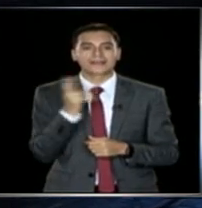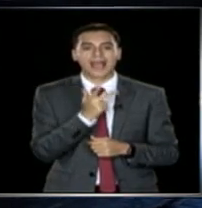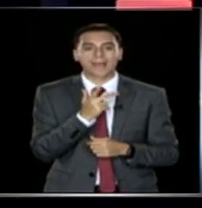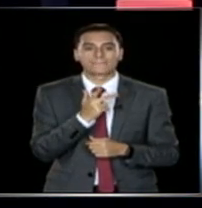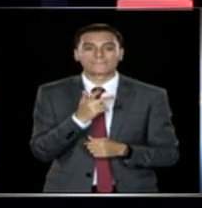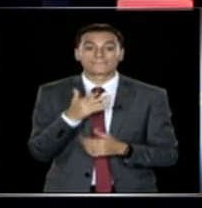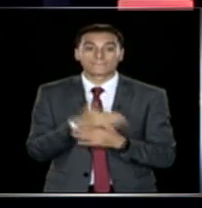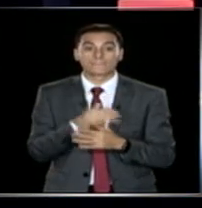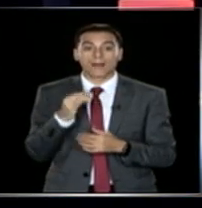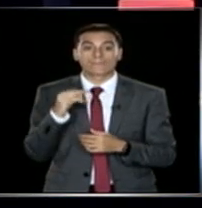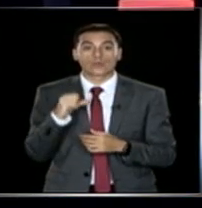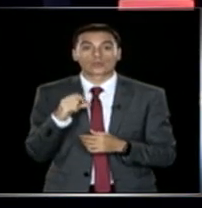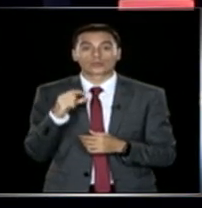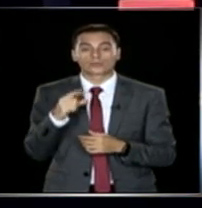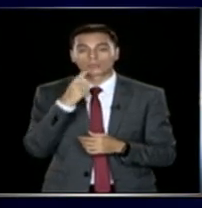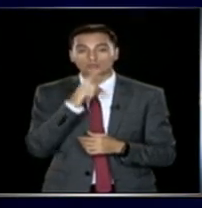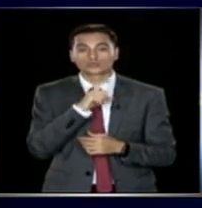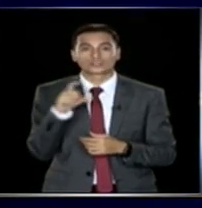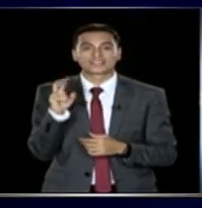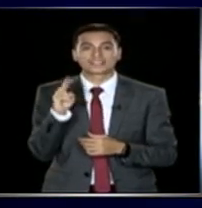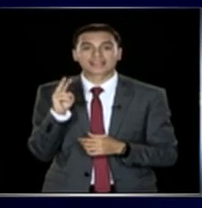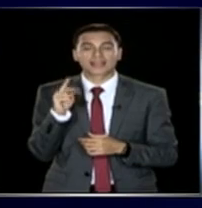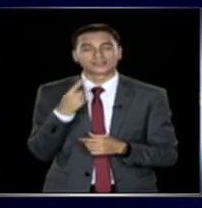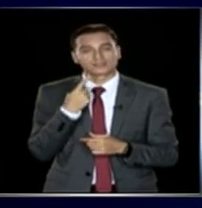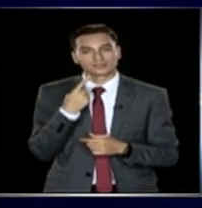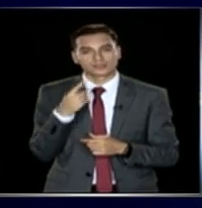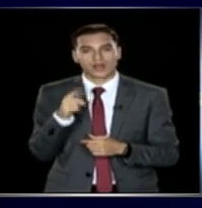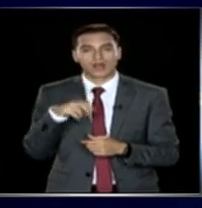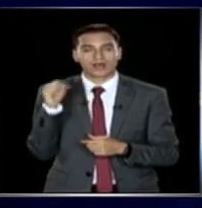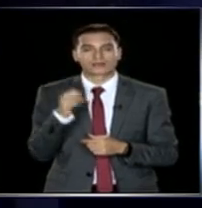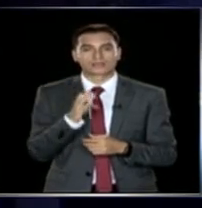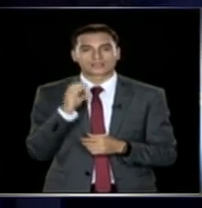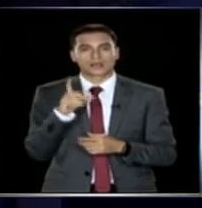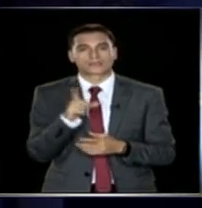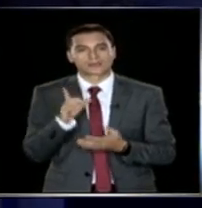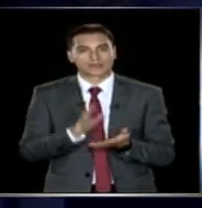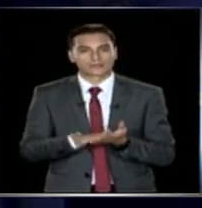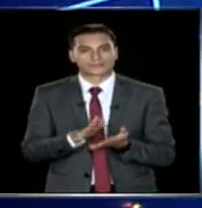محمود الإبراشي. الشهر الثاني. الشهر الثاني طبعا إجابة صحيحة.